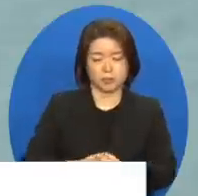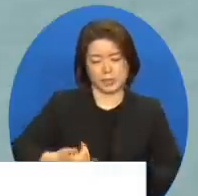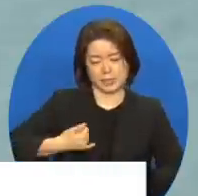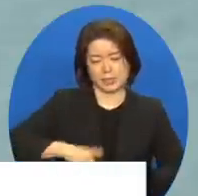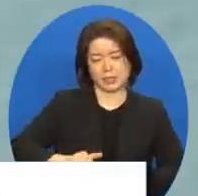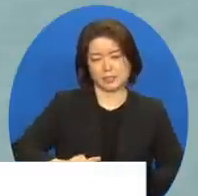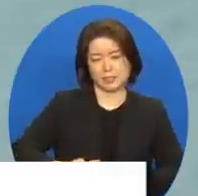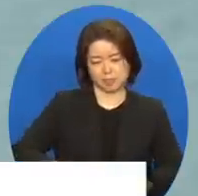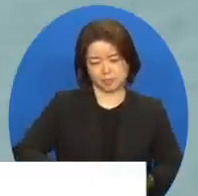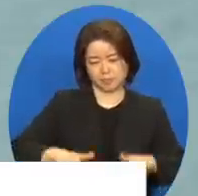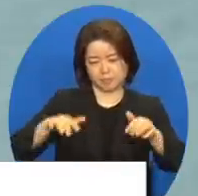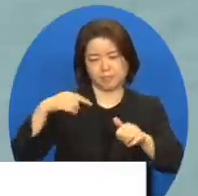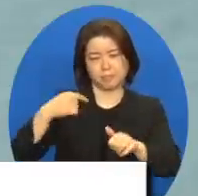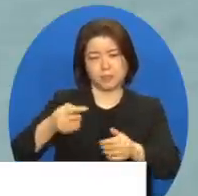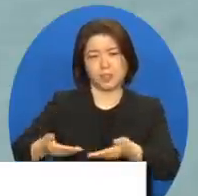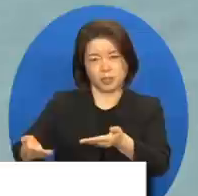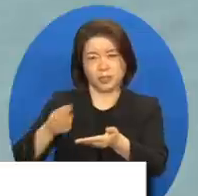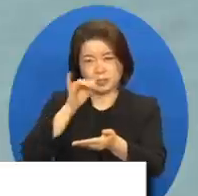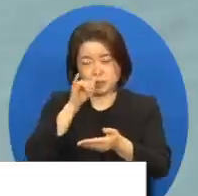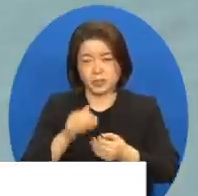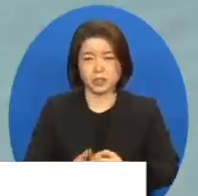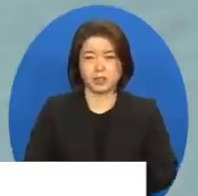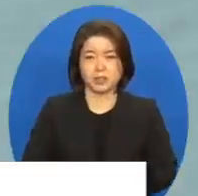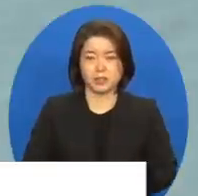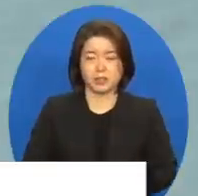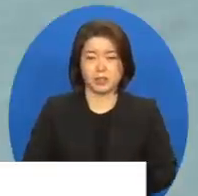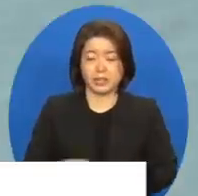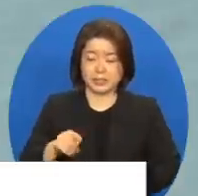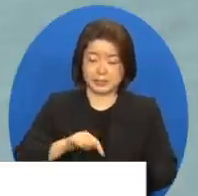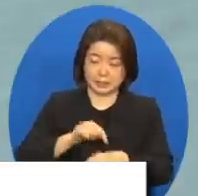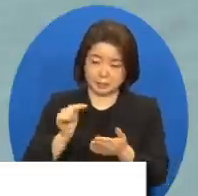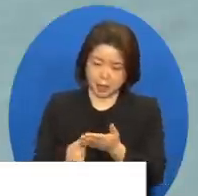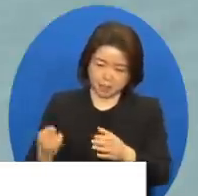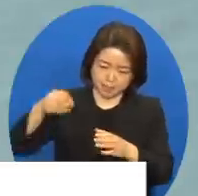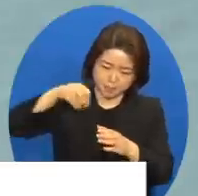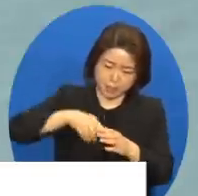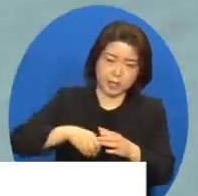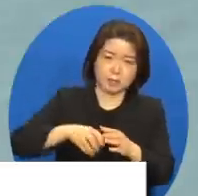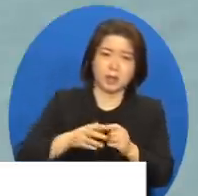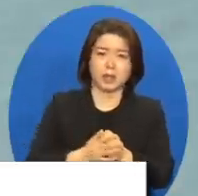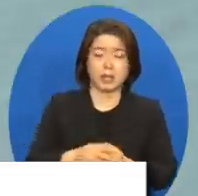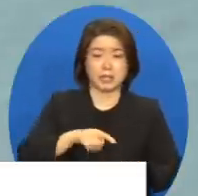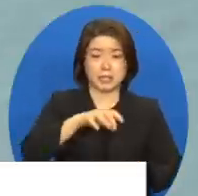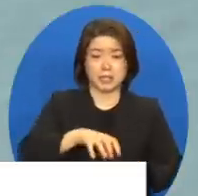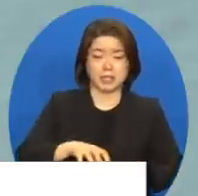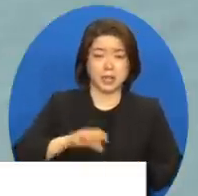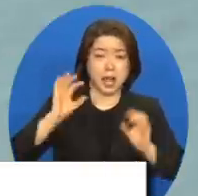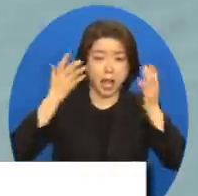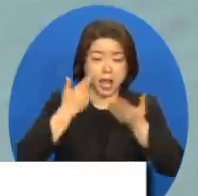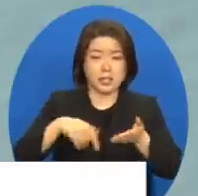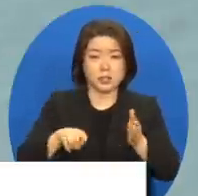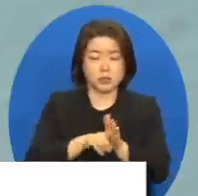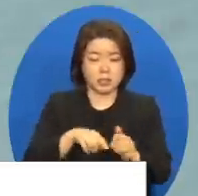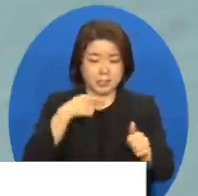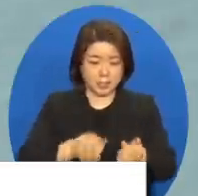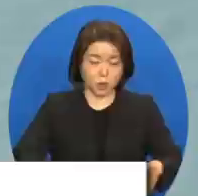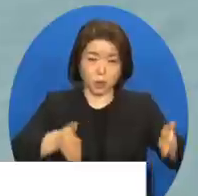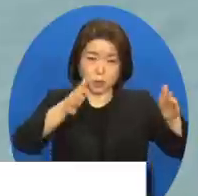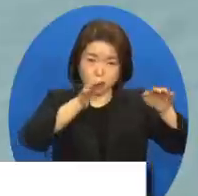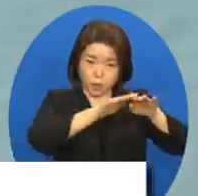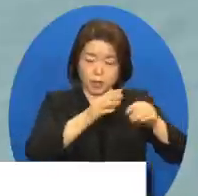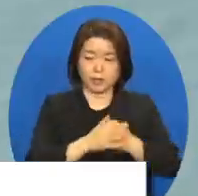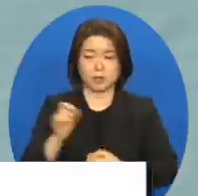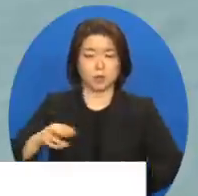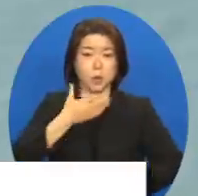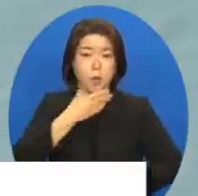기르겠습니다. 그리고 그 마음을 담아서 여기에 우리 아이들을 위한 교육관 그리고